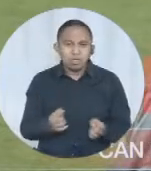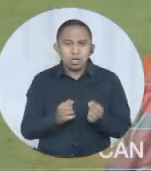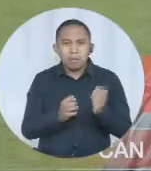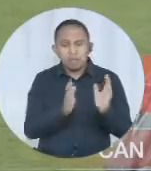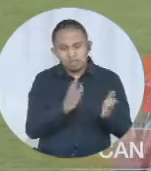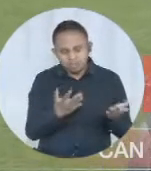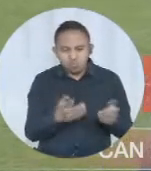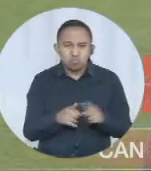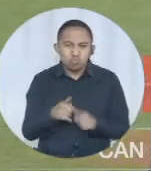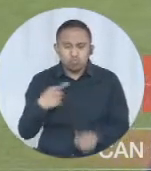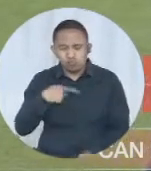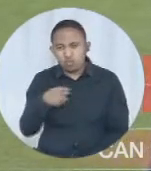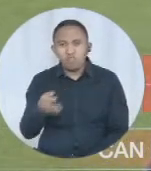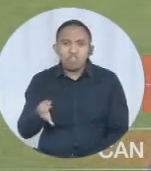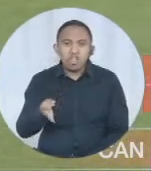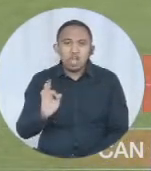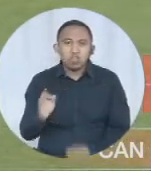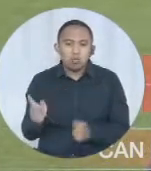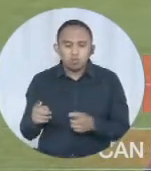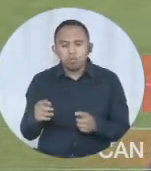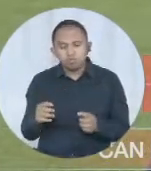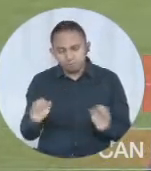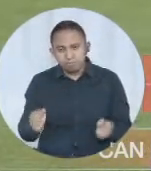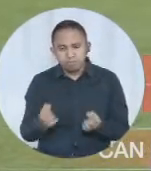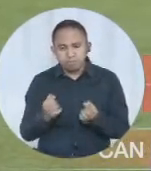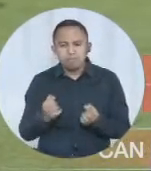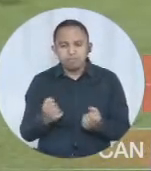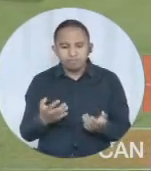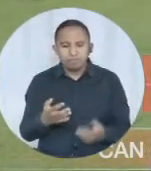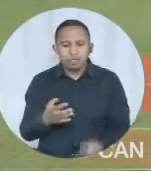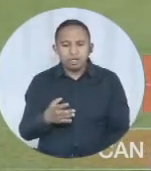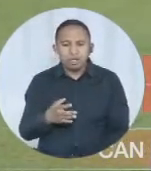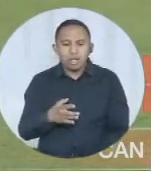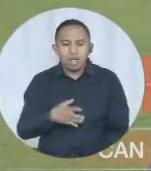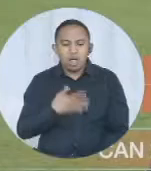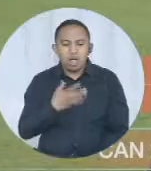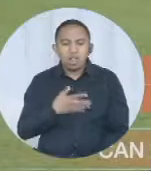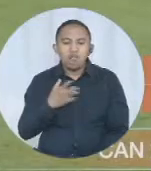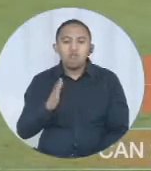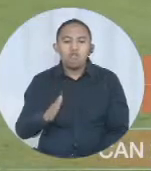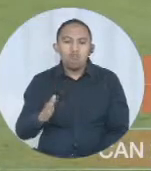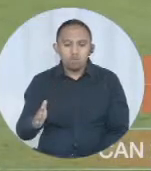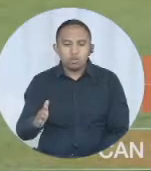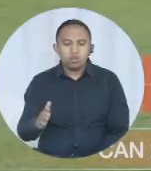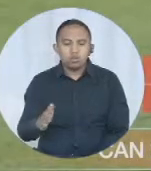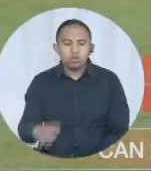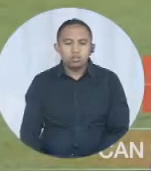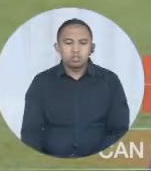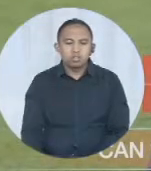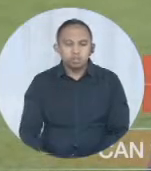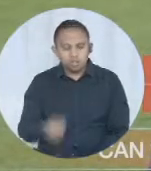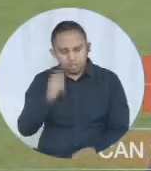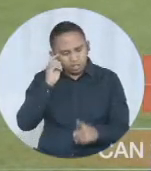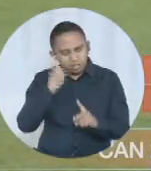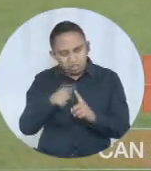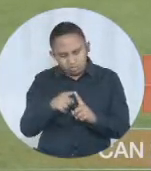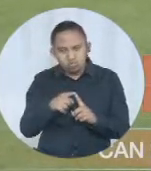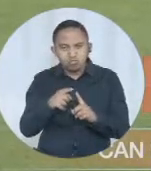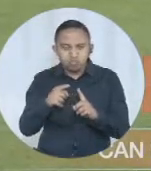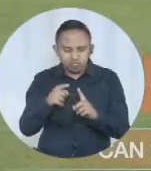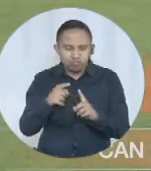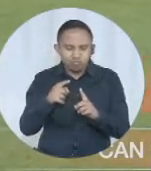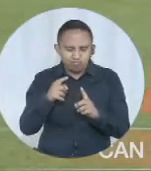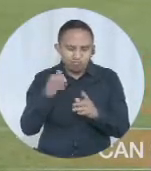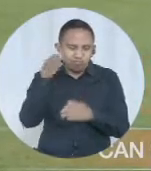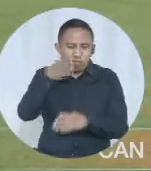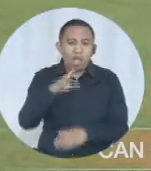amin'ny federasiona mba hampisy haina vaovao anga vaovao indray ary mba ho tonga any amin'ny kanina 2023 tsika.